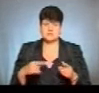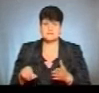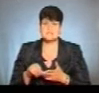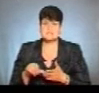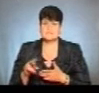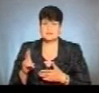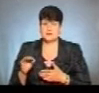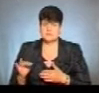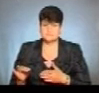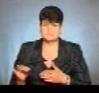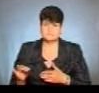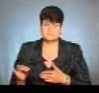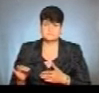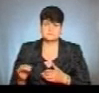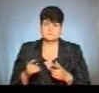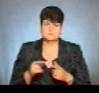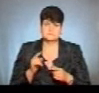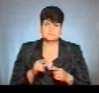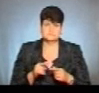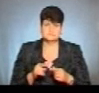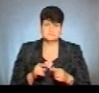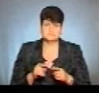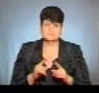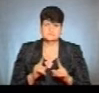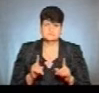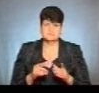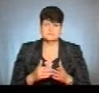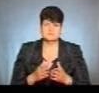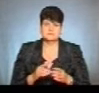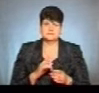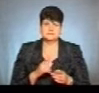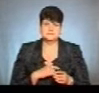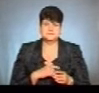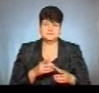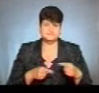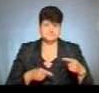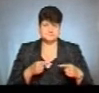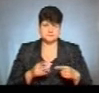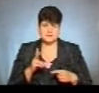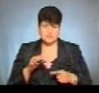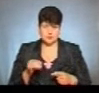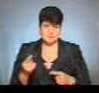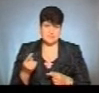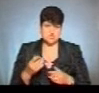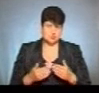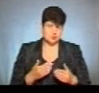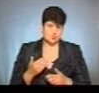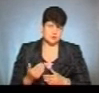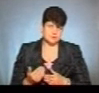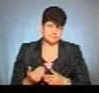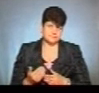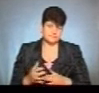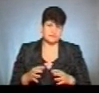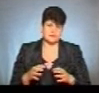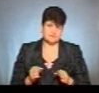представники таких топових політичних сил критикують перші кроки навіть чинної влади,